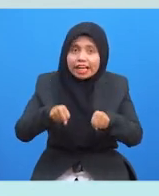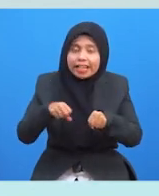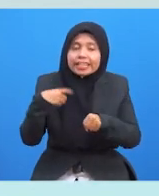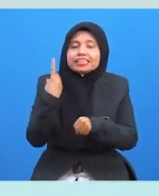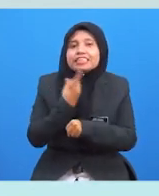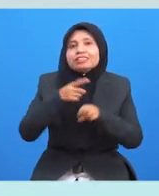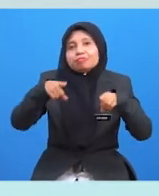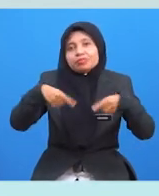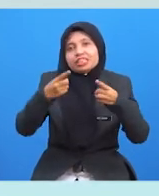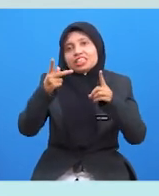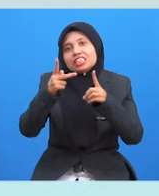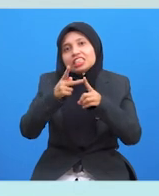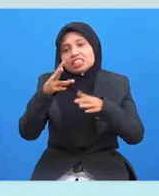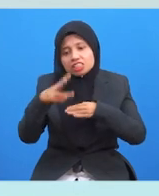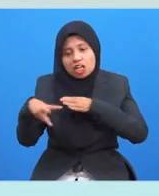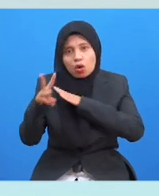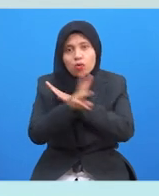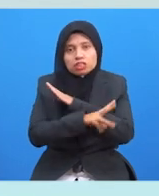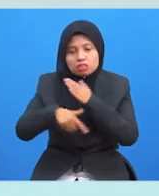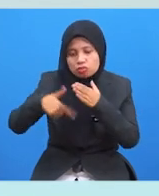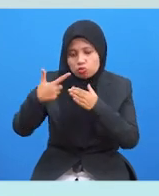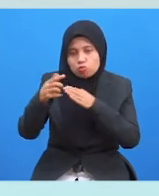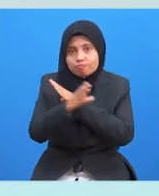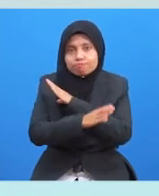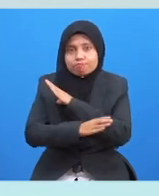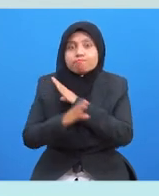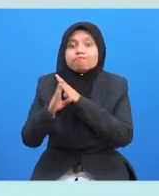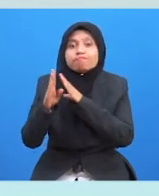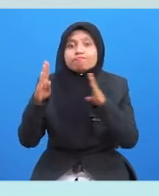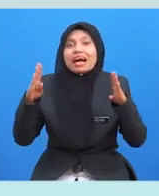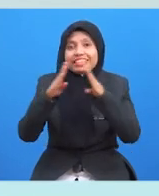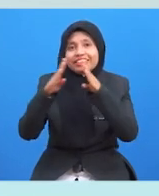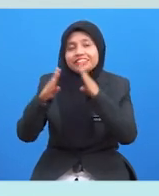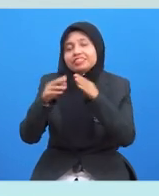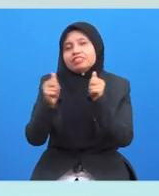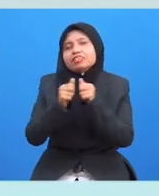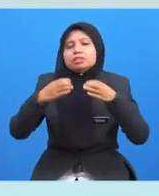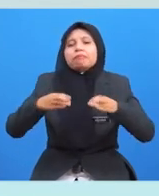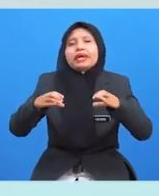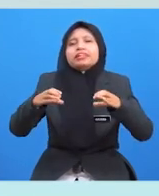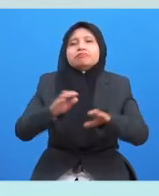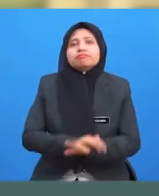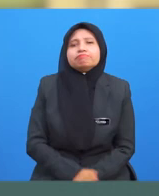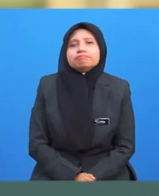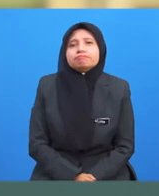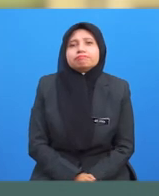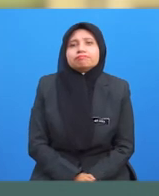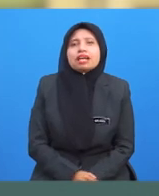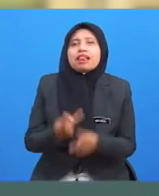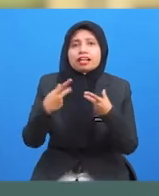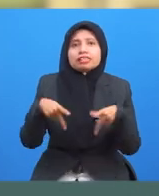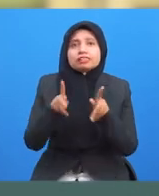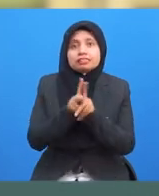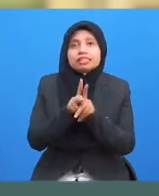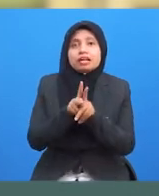kita pergi ke kawasan luar bandar dengan cepat dan selamat.